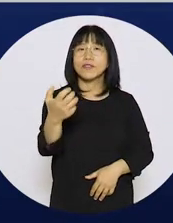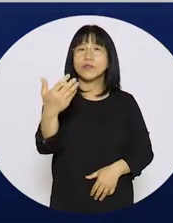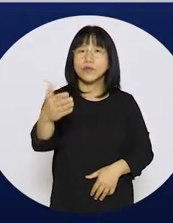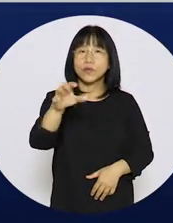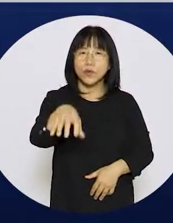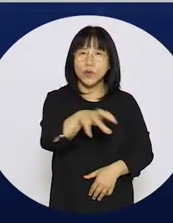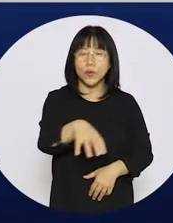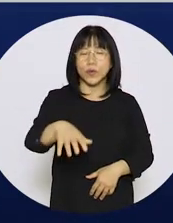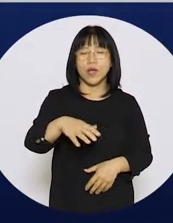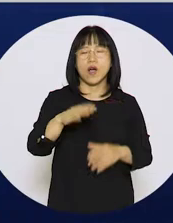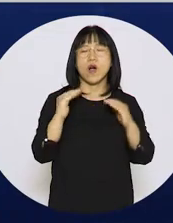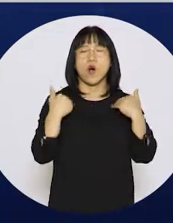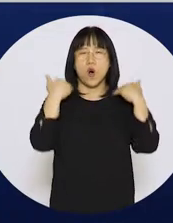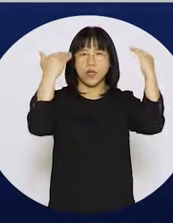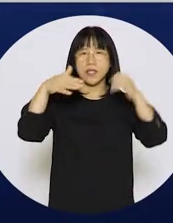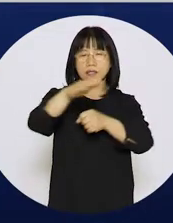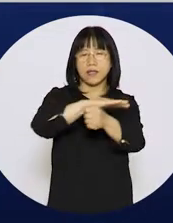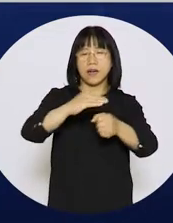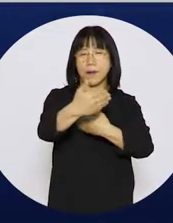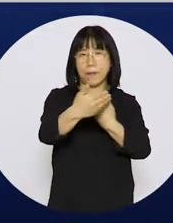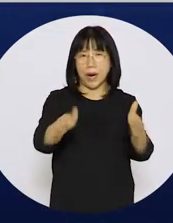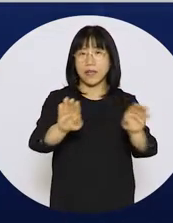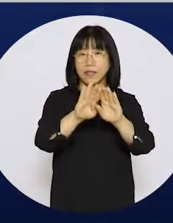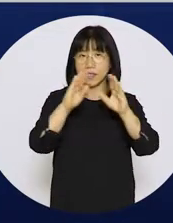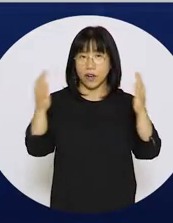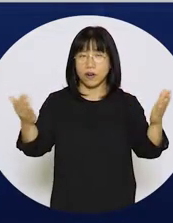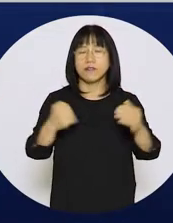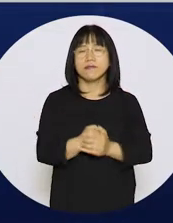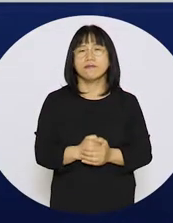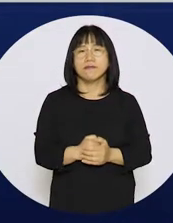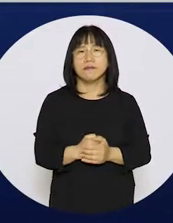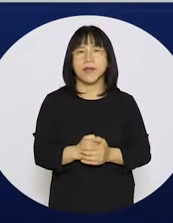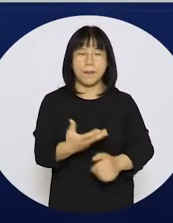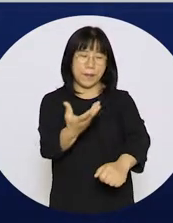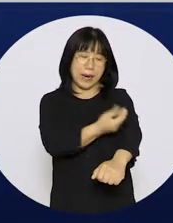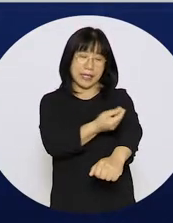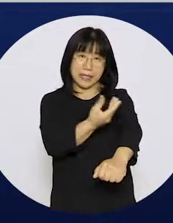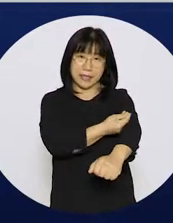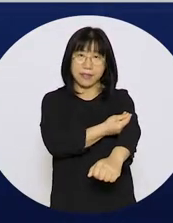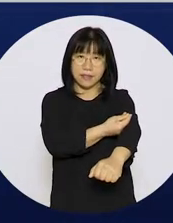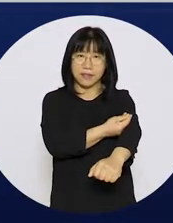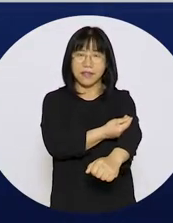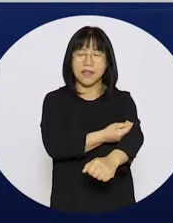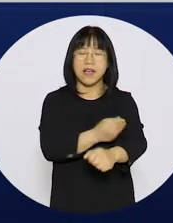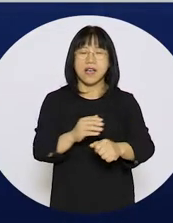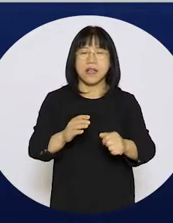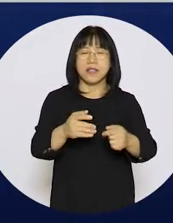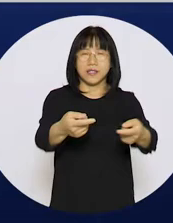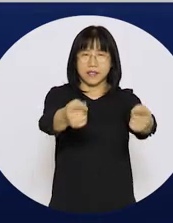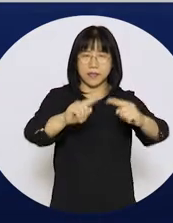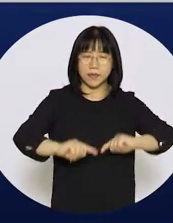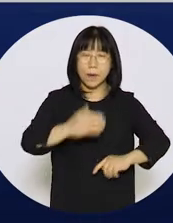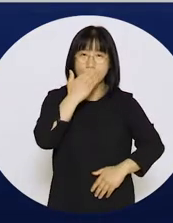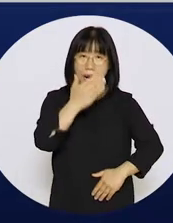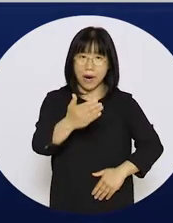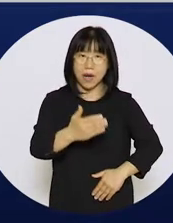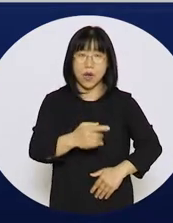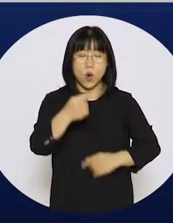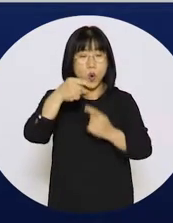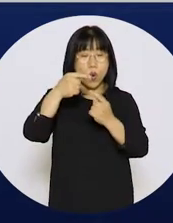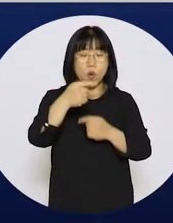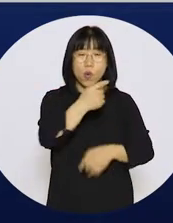문을 열었는데요. 백신을 한 차례 이상 접종한 어르신들은 어르신 사랑방을 이용할 수 있고 예방접종